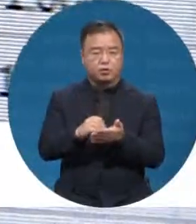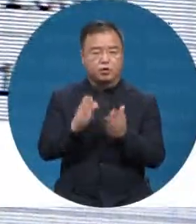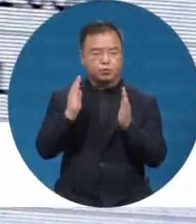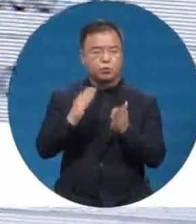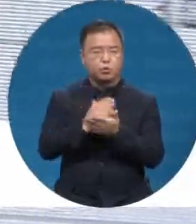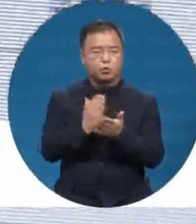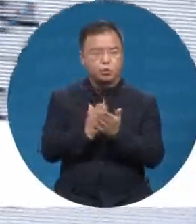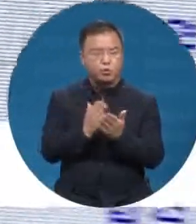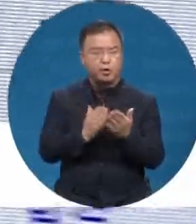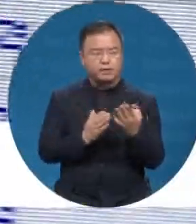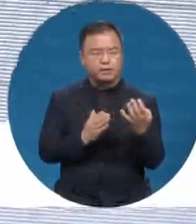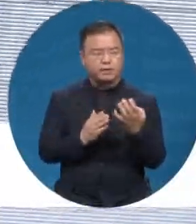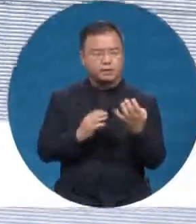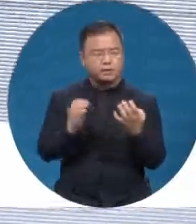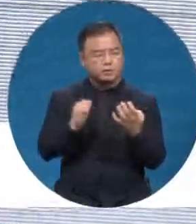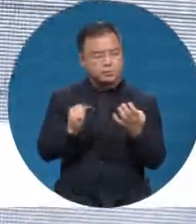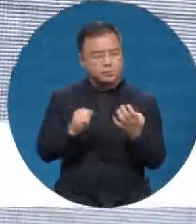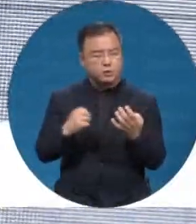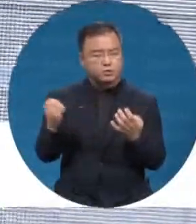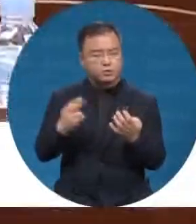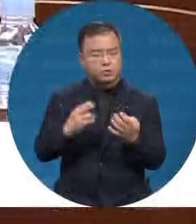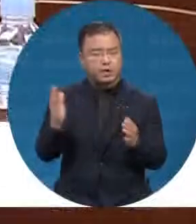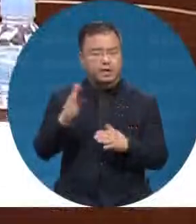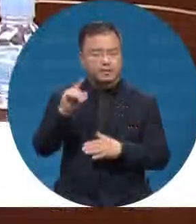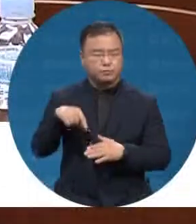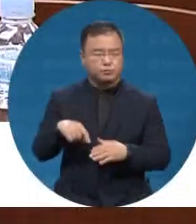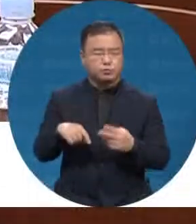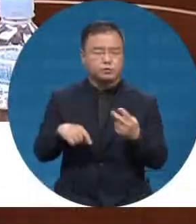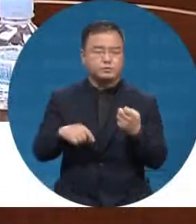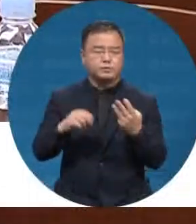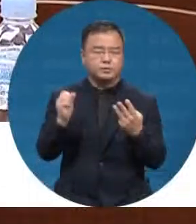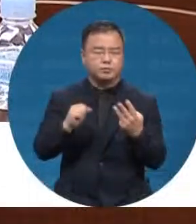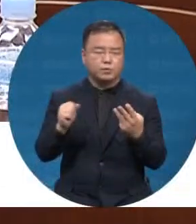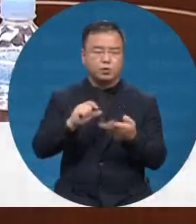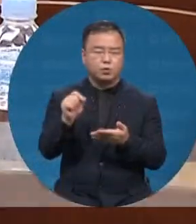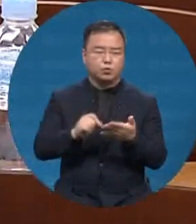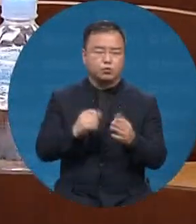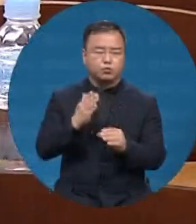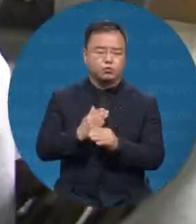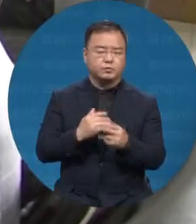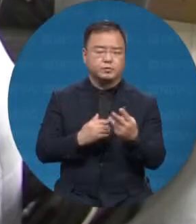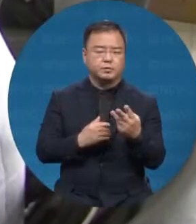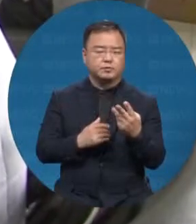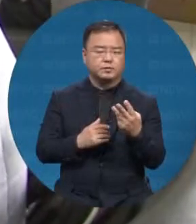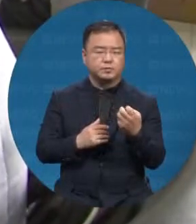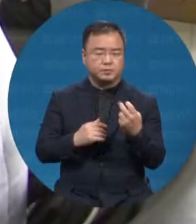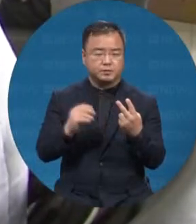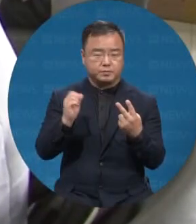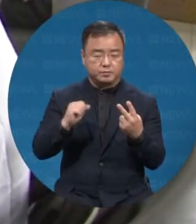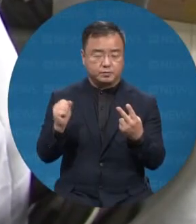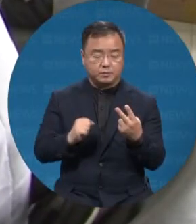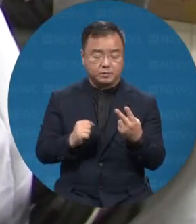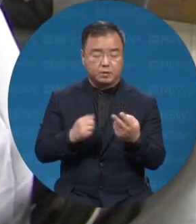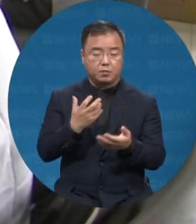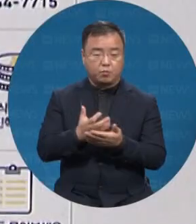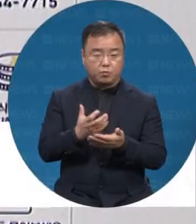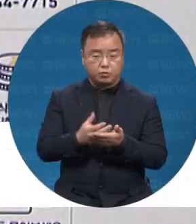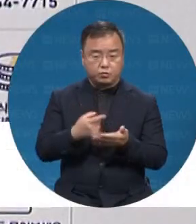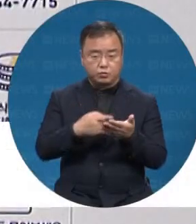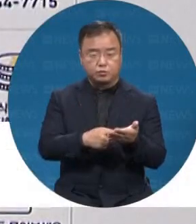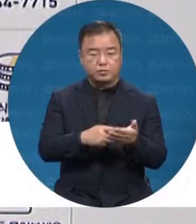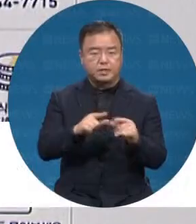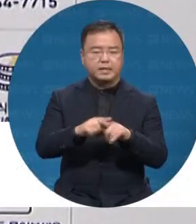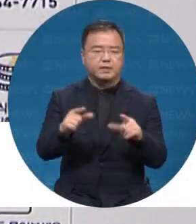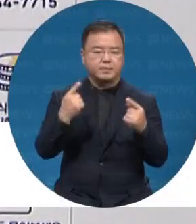뽑고 학생부 종합 전형 23%, 논술위주 전형 3.2% 등입니다 원서 접수는 일반대의 경우